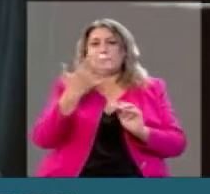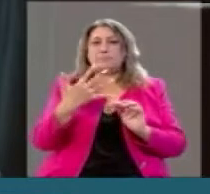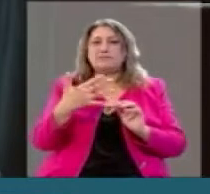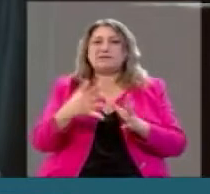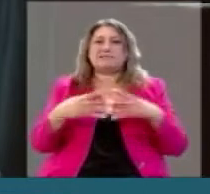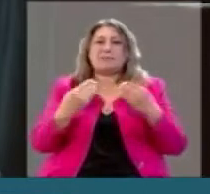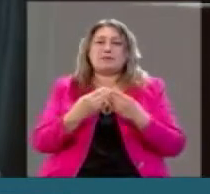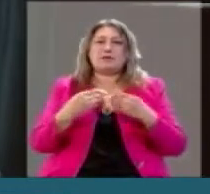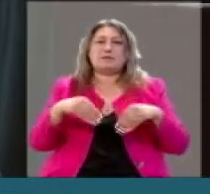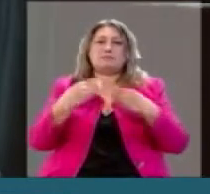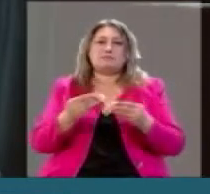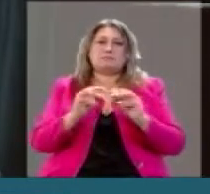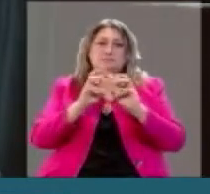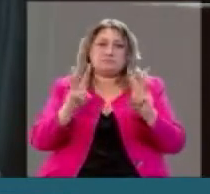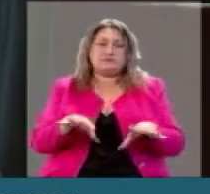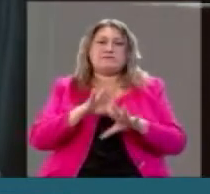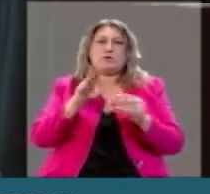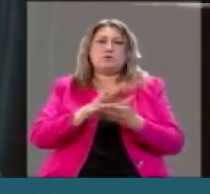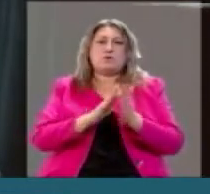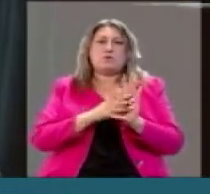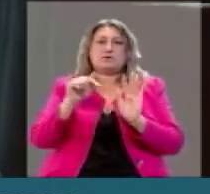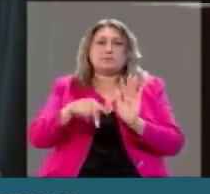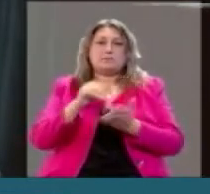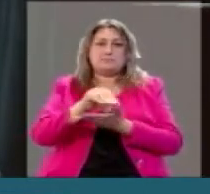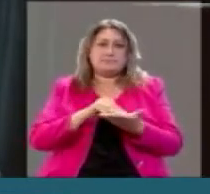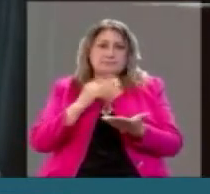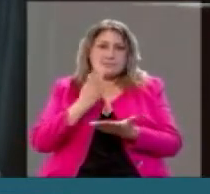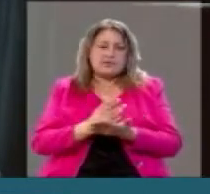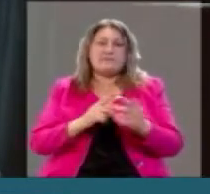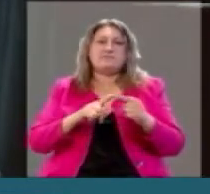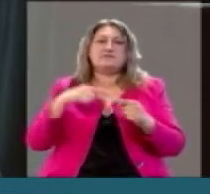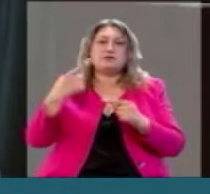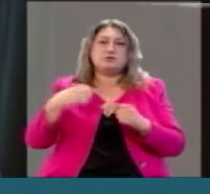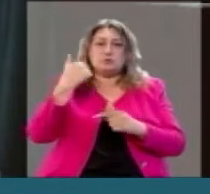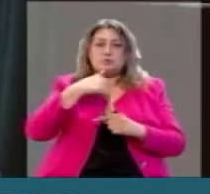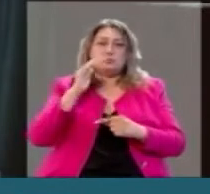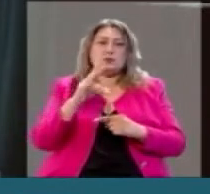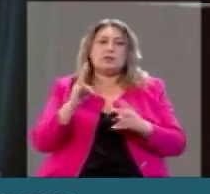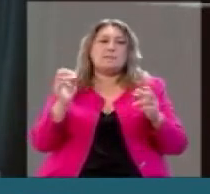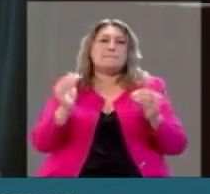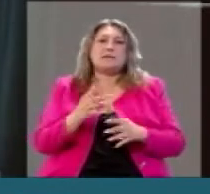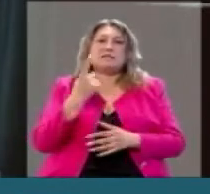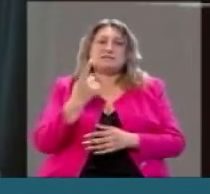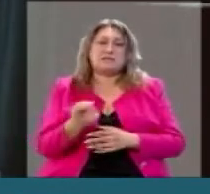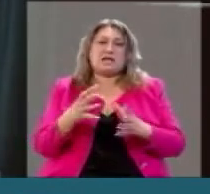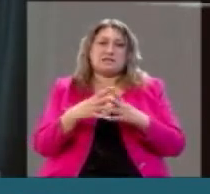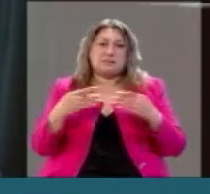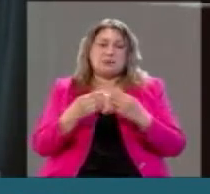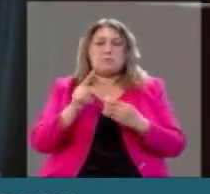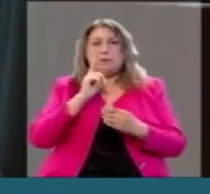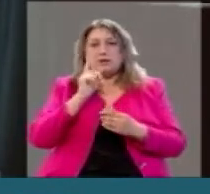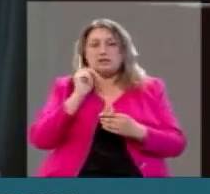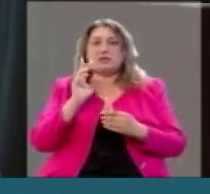семей будет обеспечено. Все условия здесь вот показаны. А следующий год мы планируем не менее 100 семей молодых